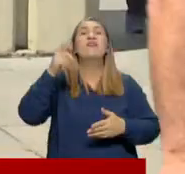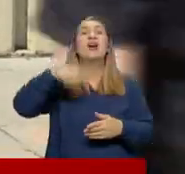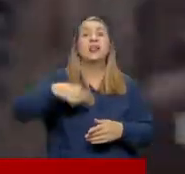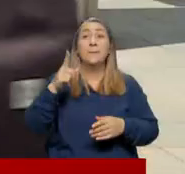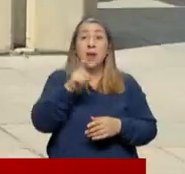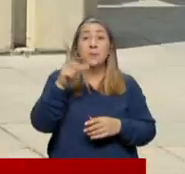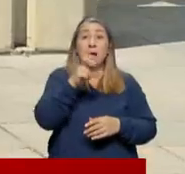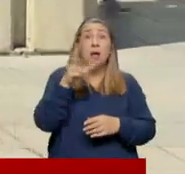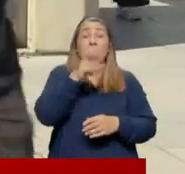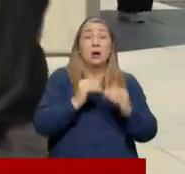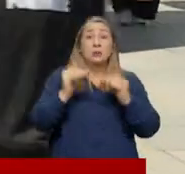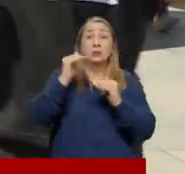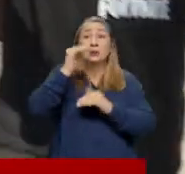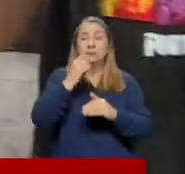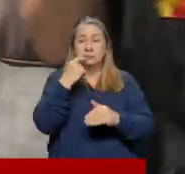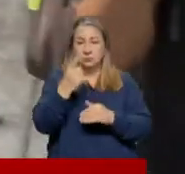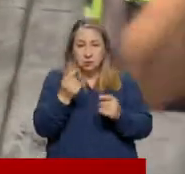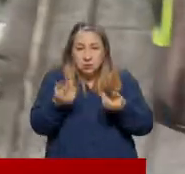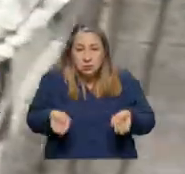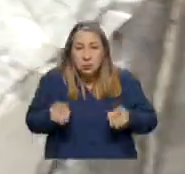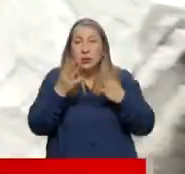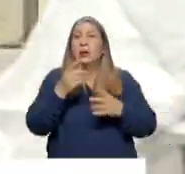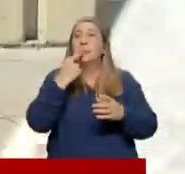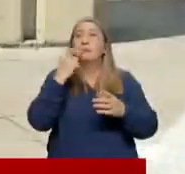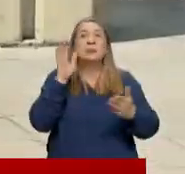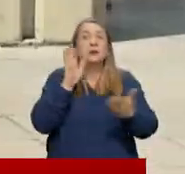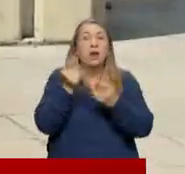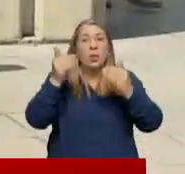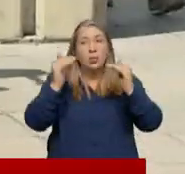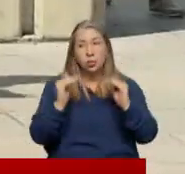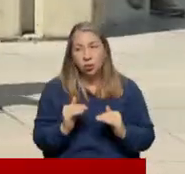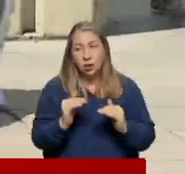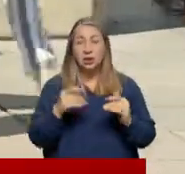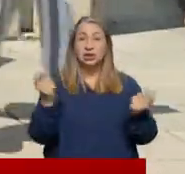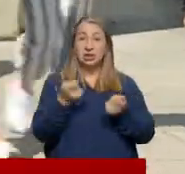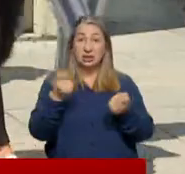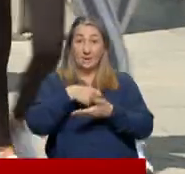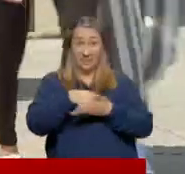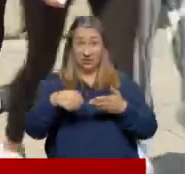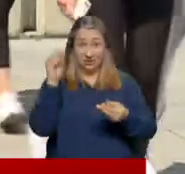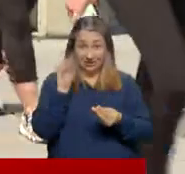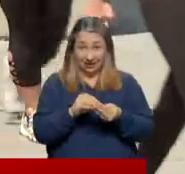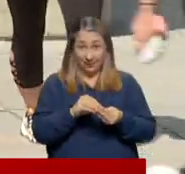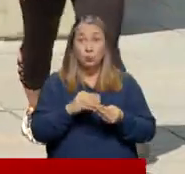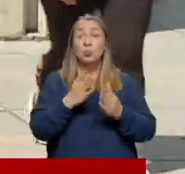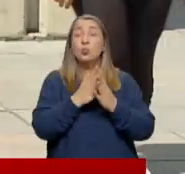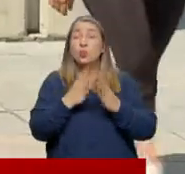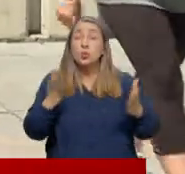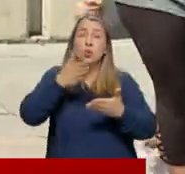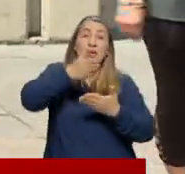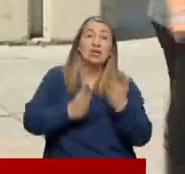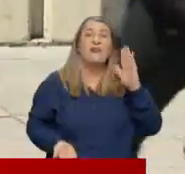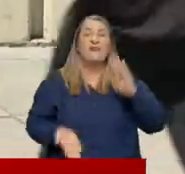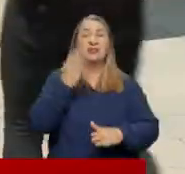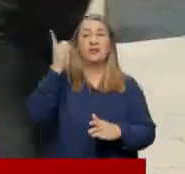Aydan ayartıyor yılın başından maaş zor yeterken yılın sonuna doğru daha da azalıyor çalışanların maaşına yapılan zammın büyük bir